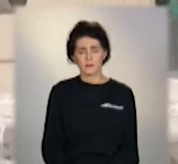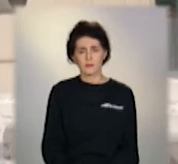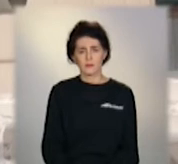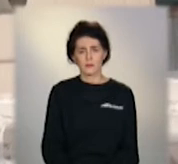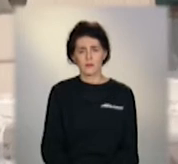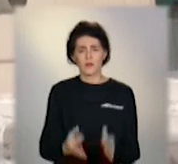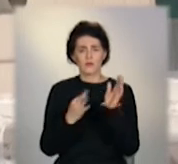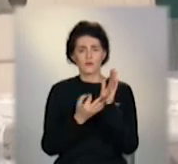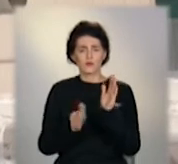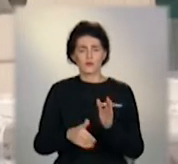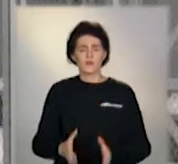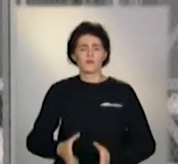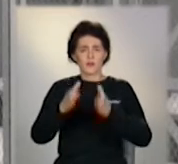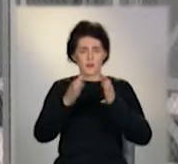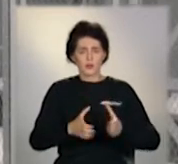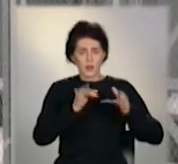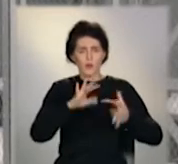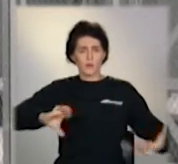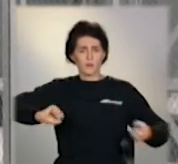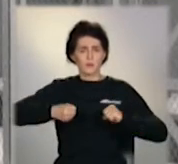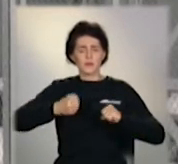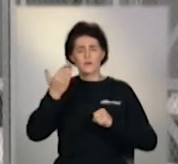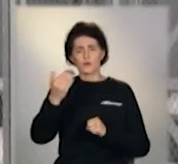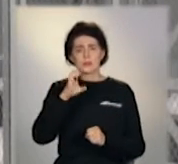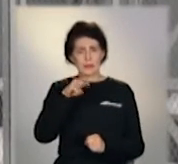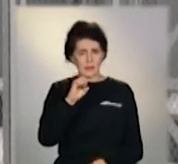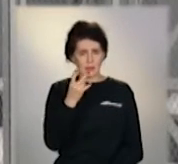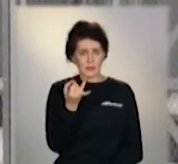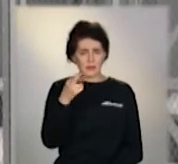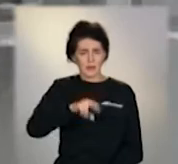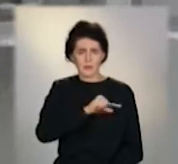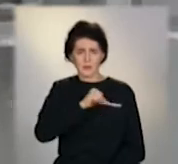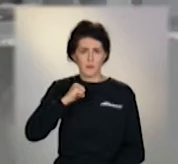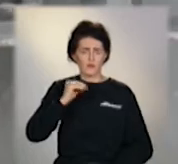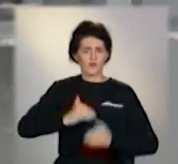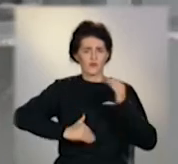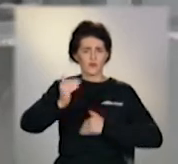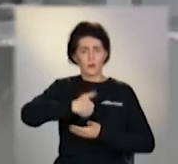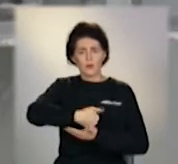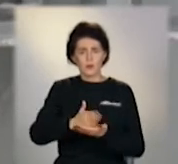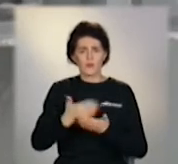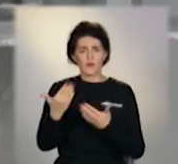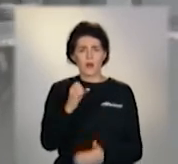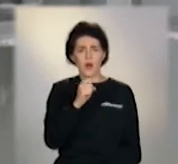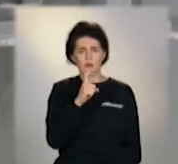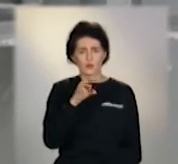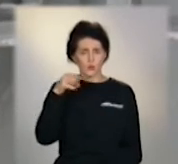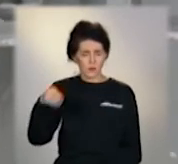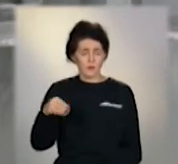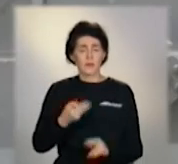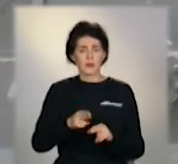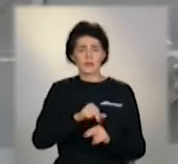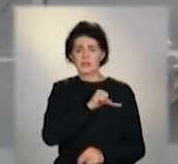8 веж, ресіверів та компресорна станція з потужним обладнанням. Саме так виглядає установка для азотного торкратування. Над